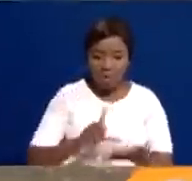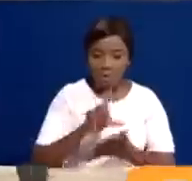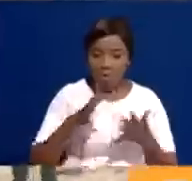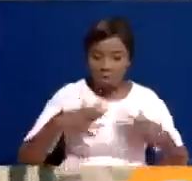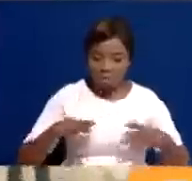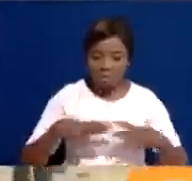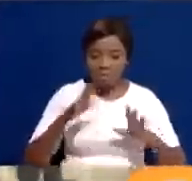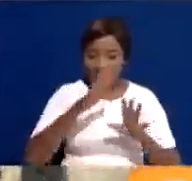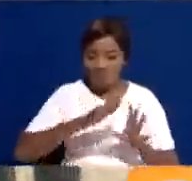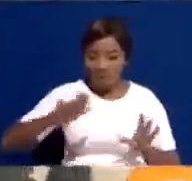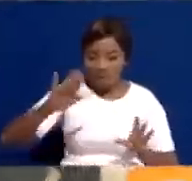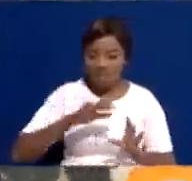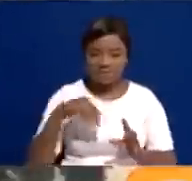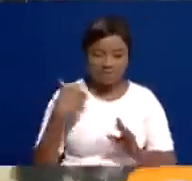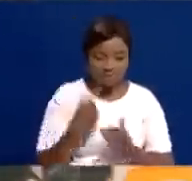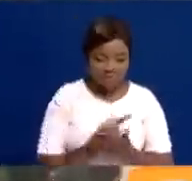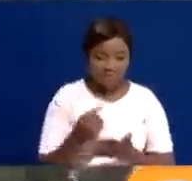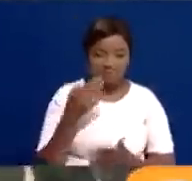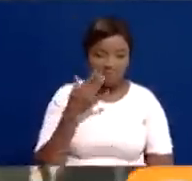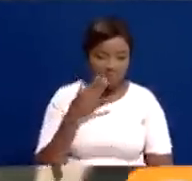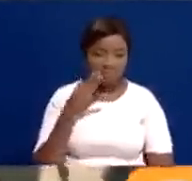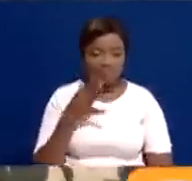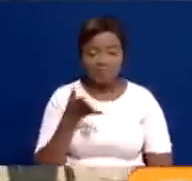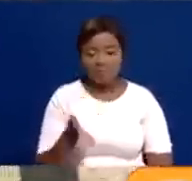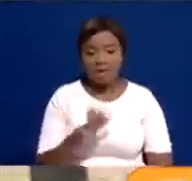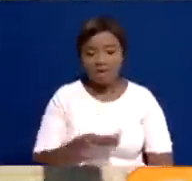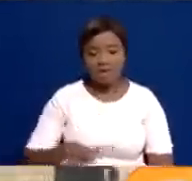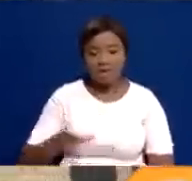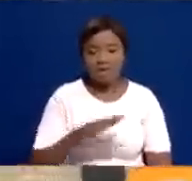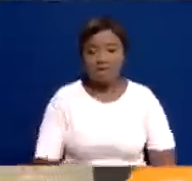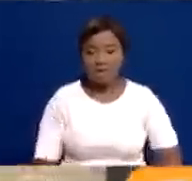siku. Gatete Njoroge, runinga ya sita.